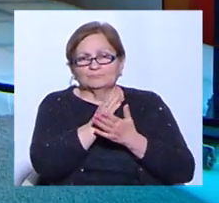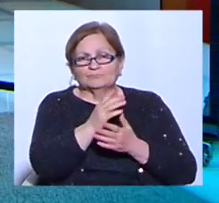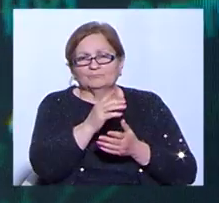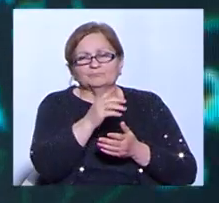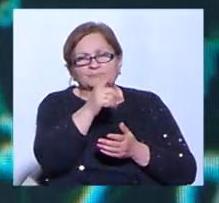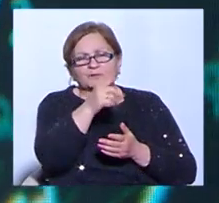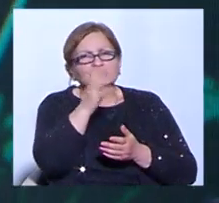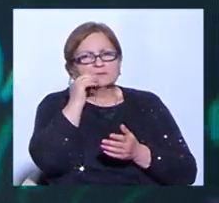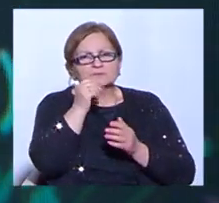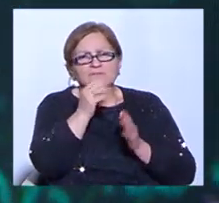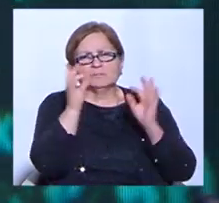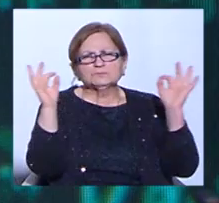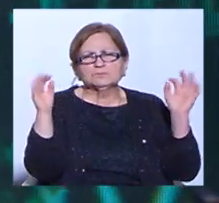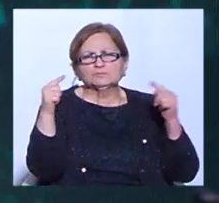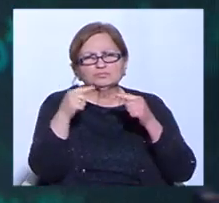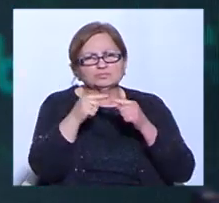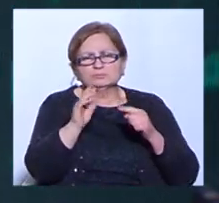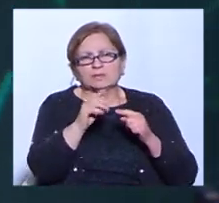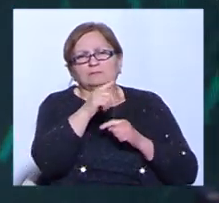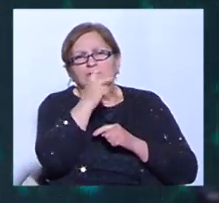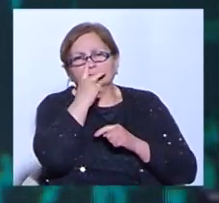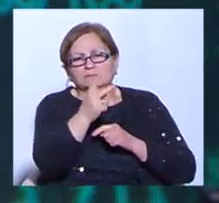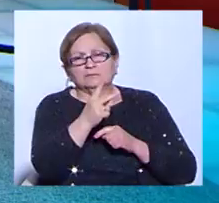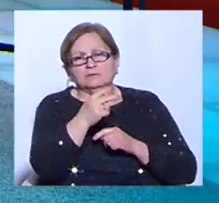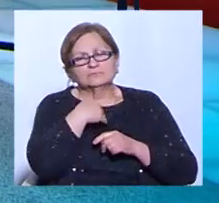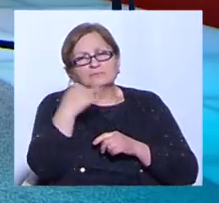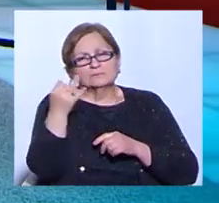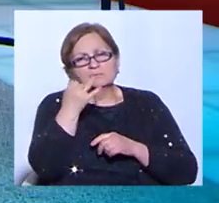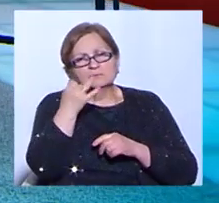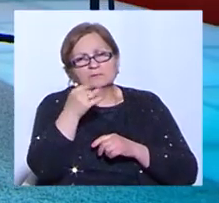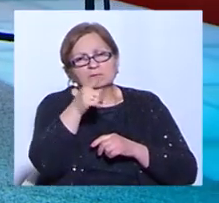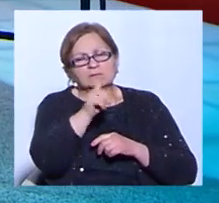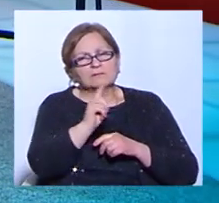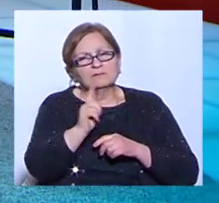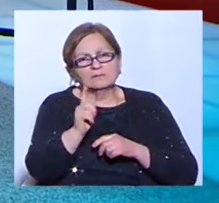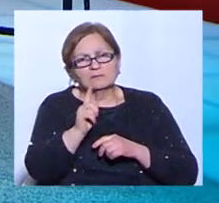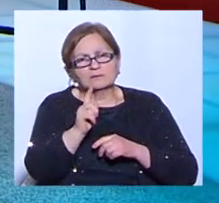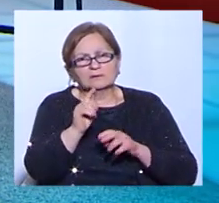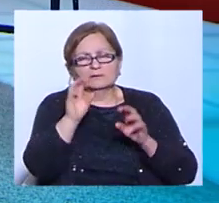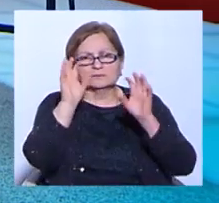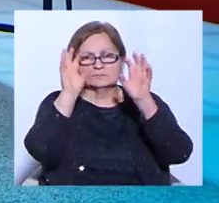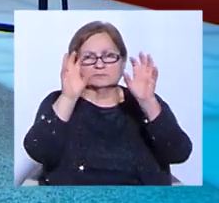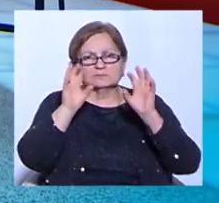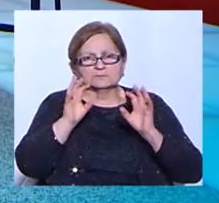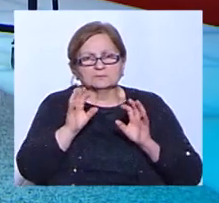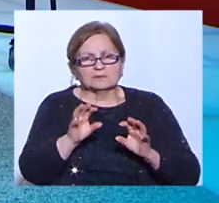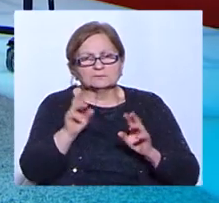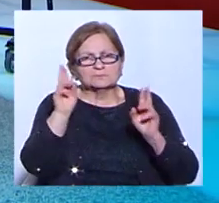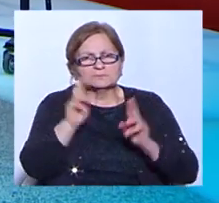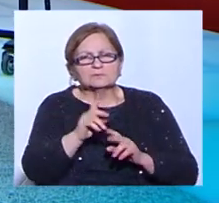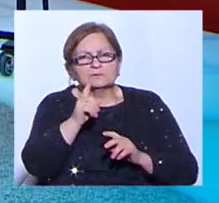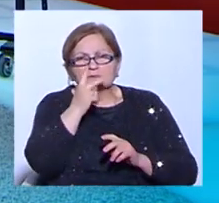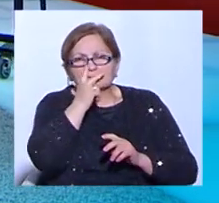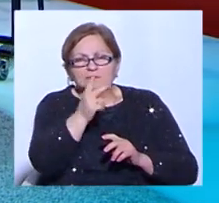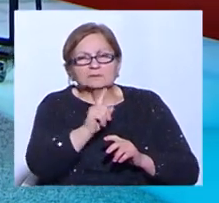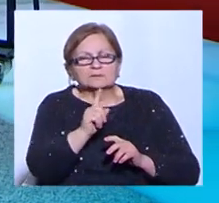გარკვეული თანმიმდევრობით. რიცხვითი მიმდევრობა. ანუ ახლა ჩვენ გვაინტერესებს თუ არის რამე კანონზომიერება ამ რიცხვებს შორის. აბა ვიფიქროთ